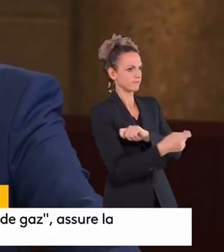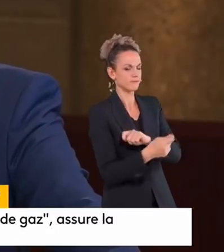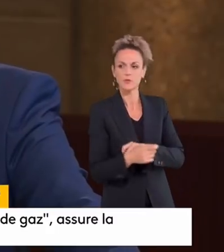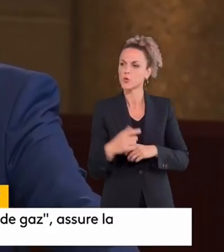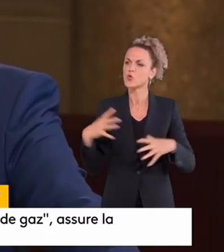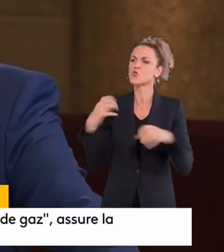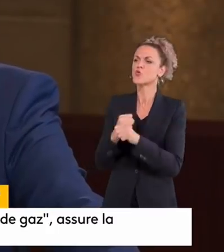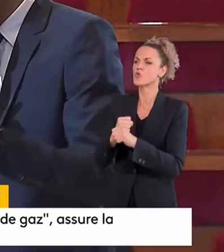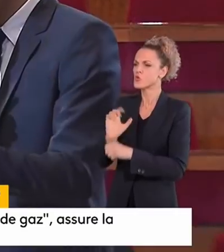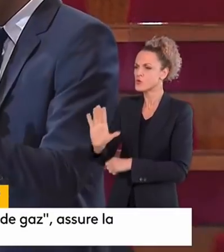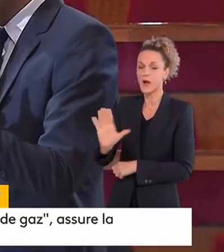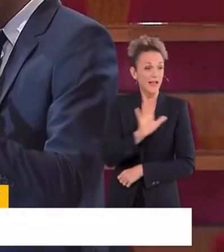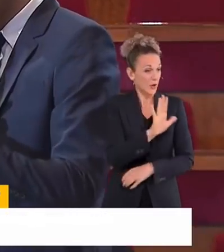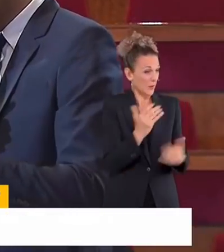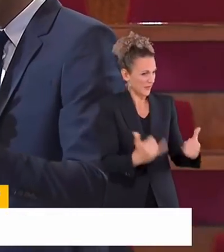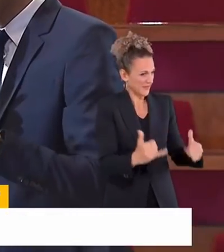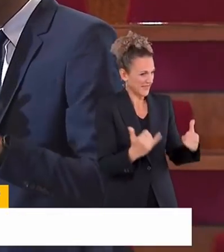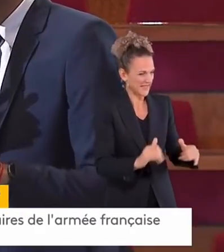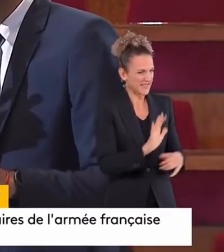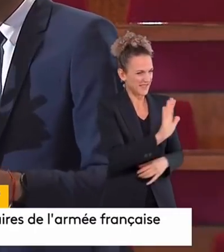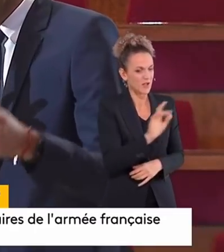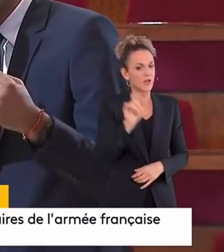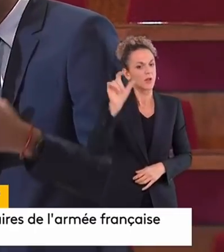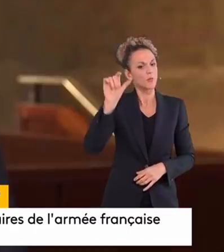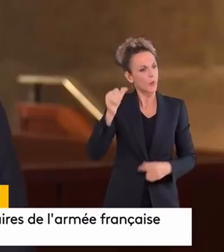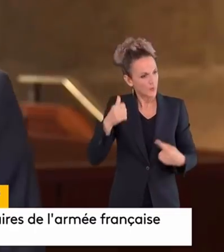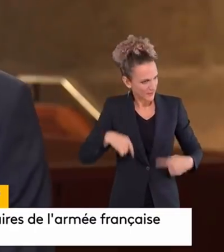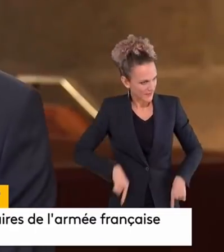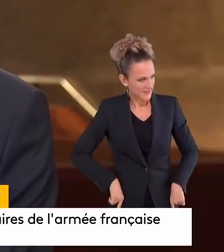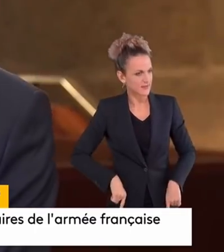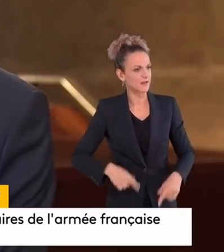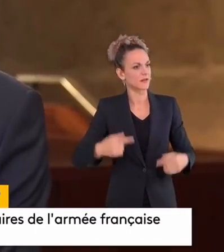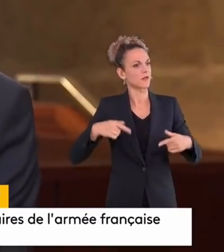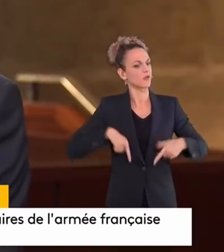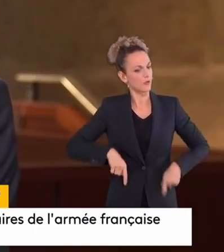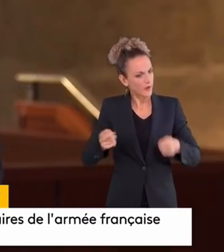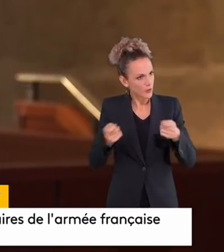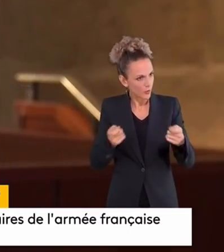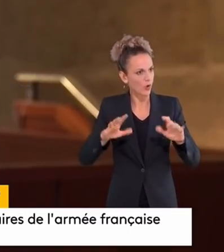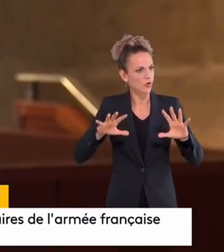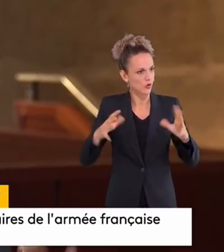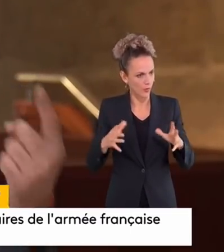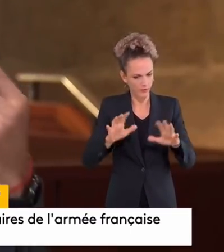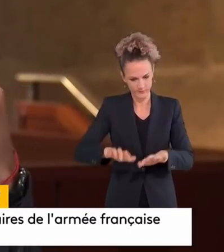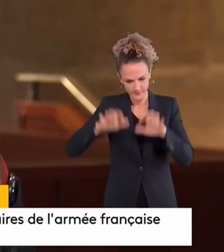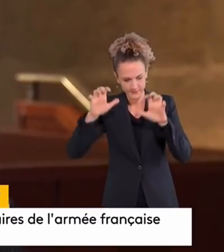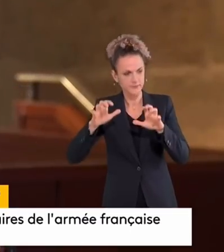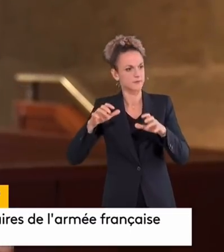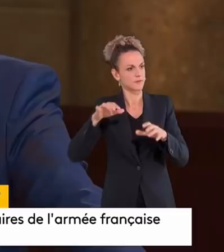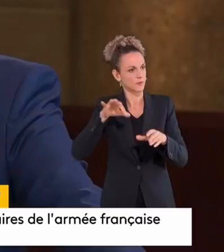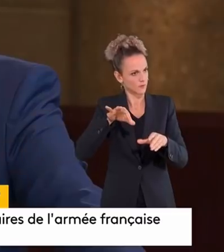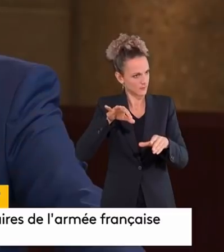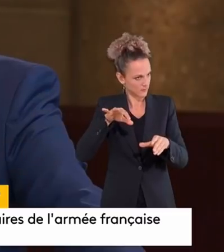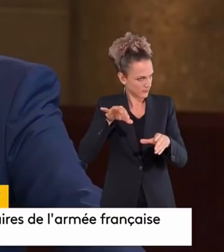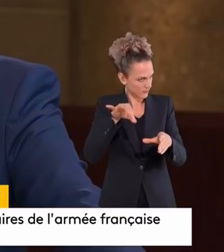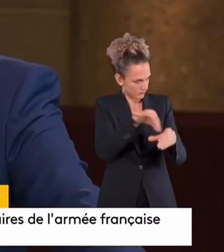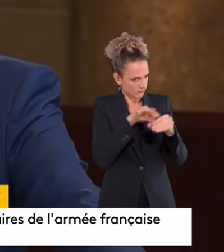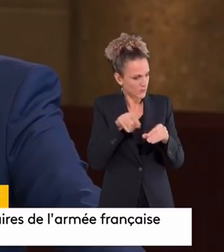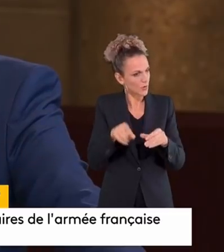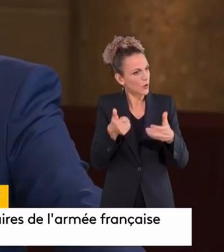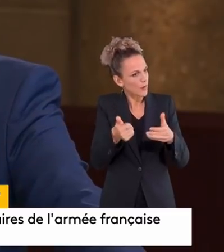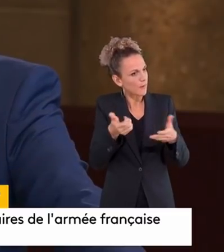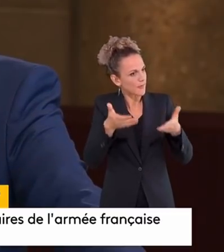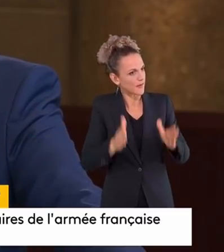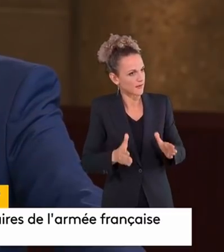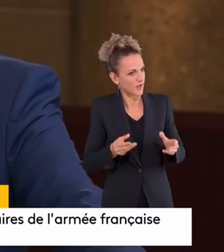raccourcis, hein. Pas du tout, laissez-moi terminer. Le Premier ministre et le gouvernement désigné par l'Assemblée élue à la proportionnelle, vous voulez donner du pouvoir aux élus, mais pour qu'ils aient le